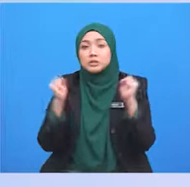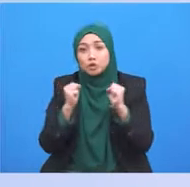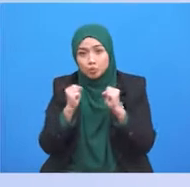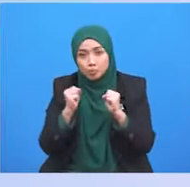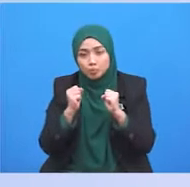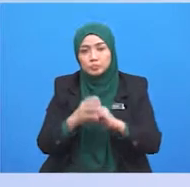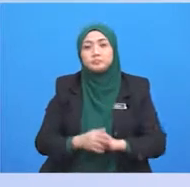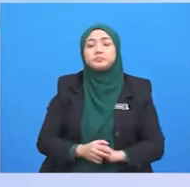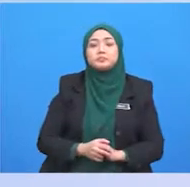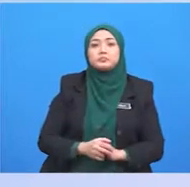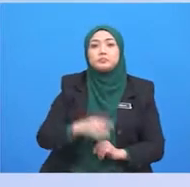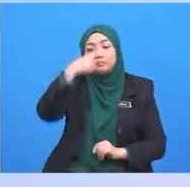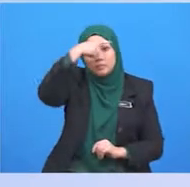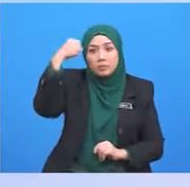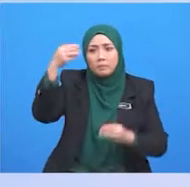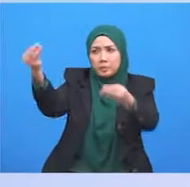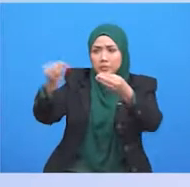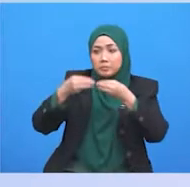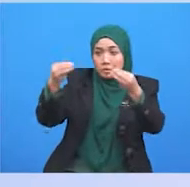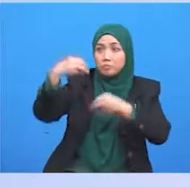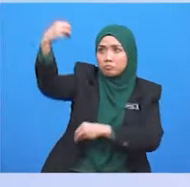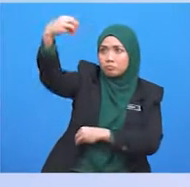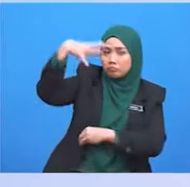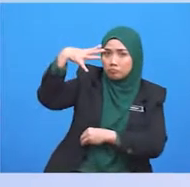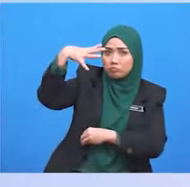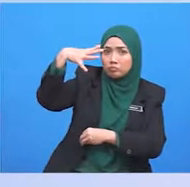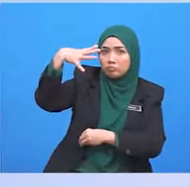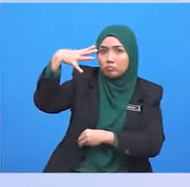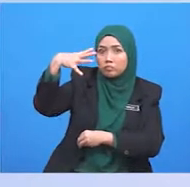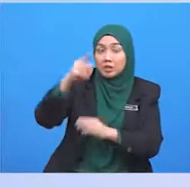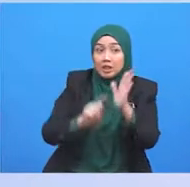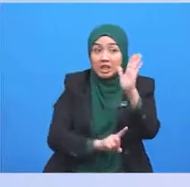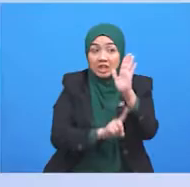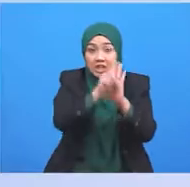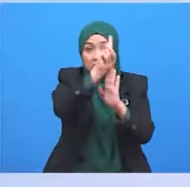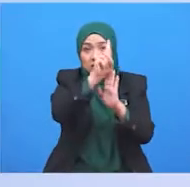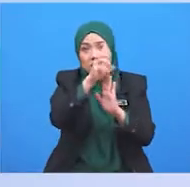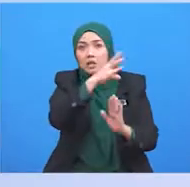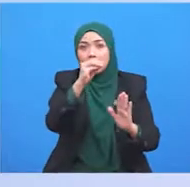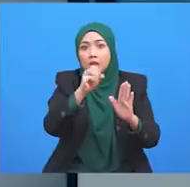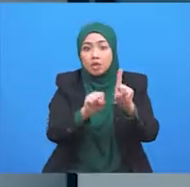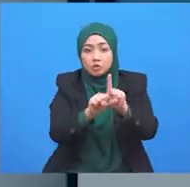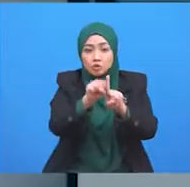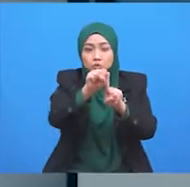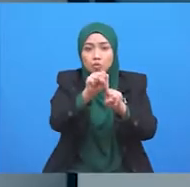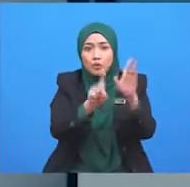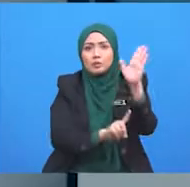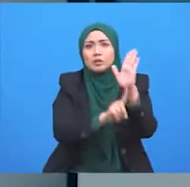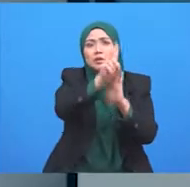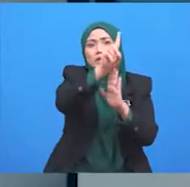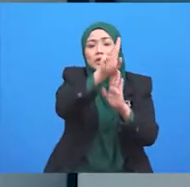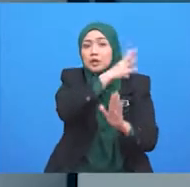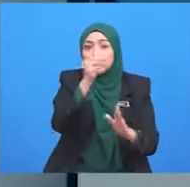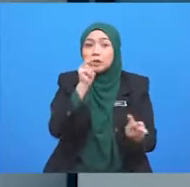bunga, berakhir pada musim sejuk. Sebab penerimaan bahangan matahari oleh permukaan